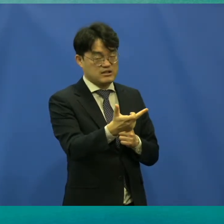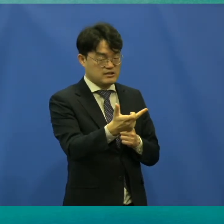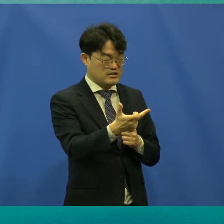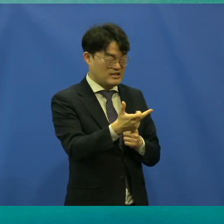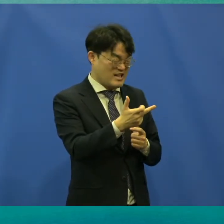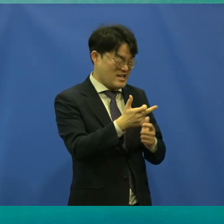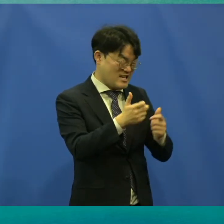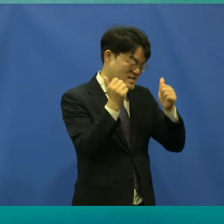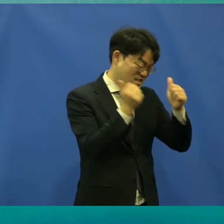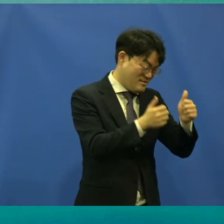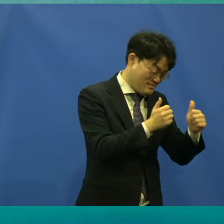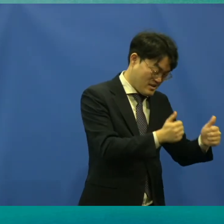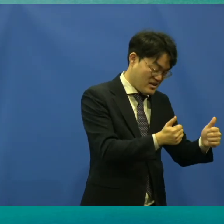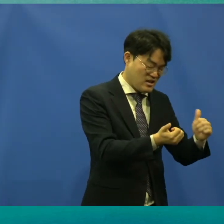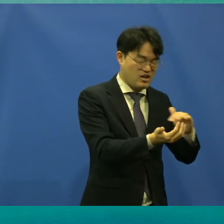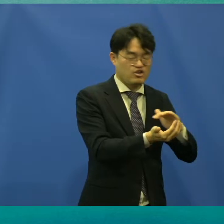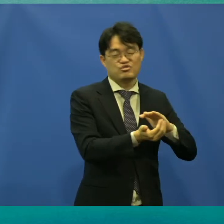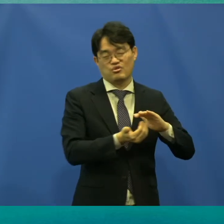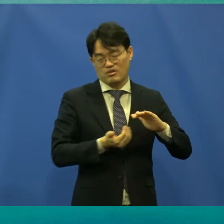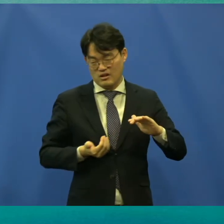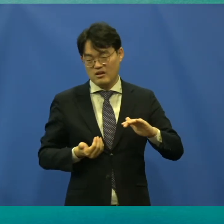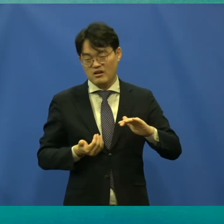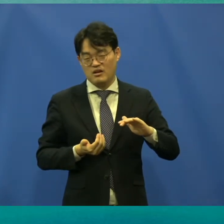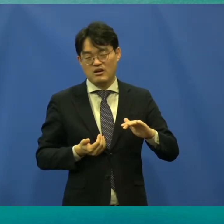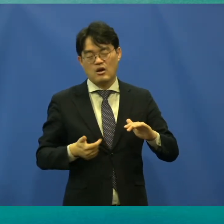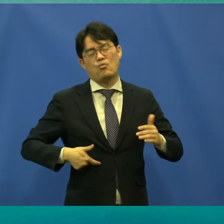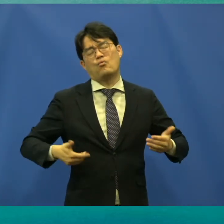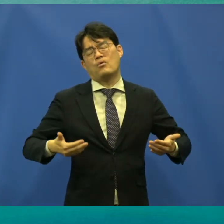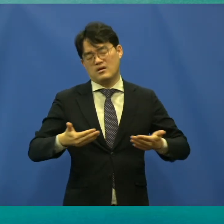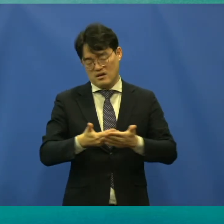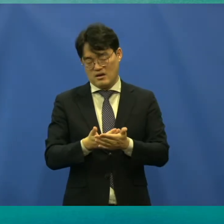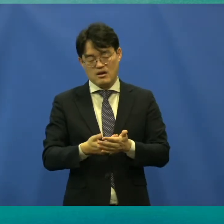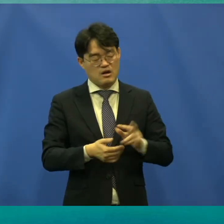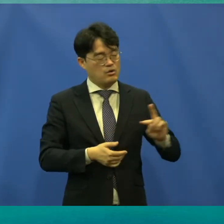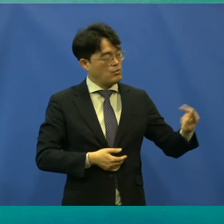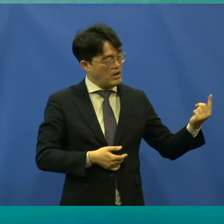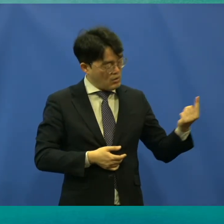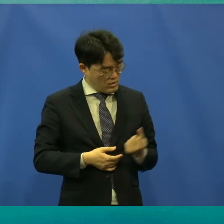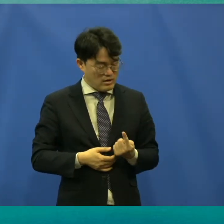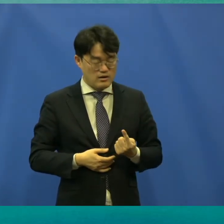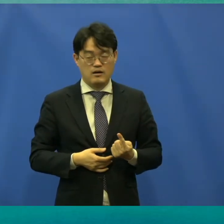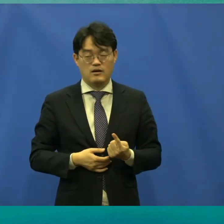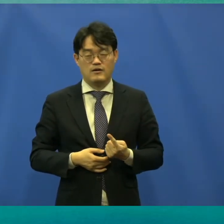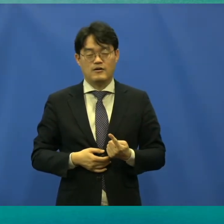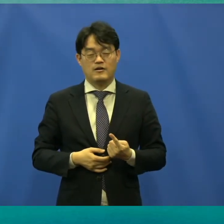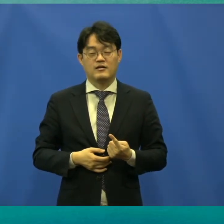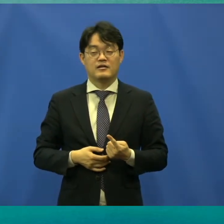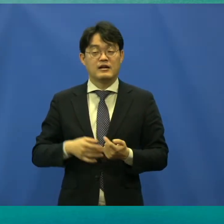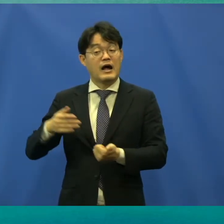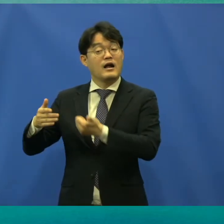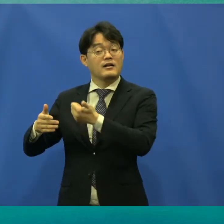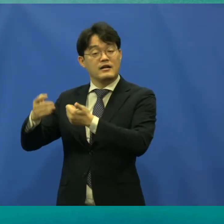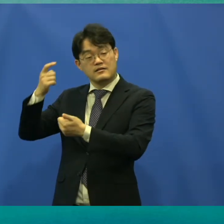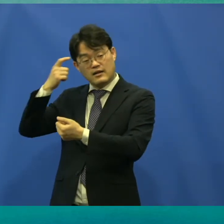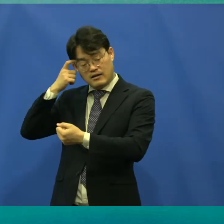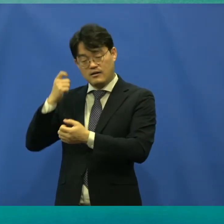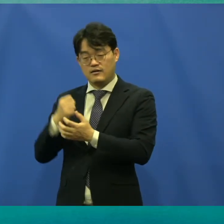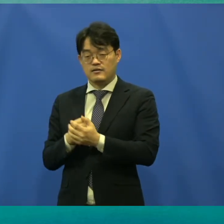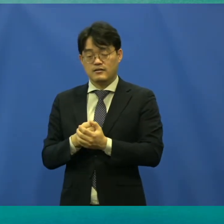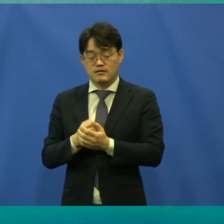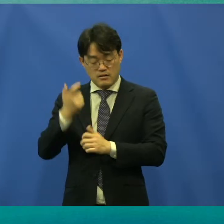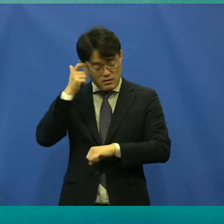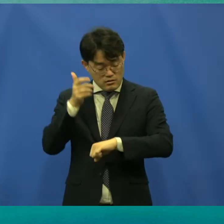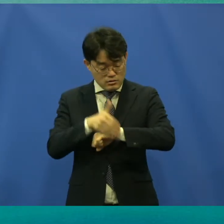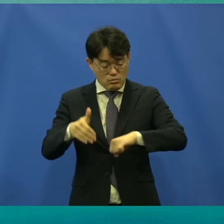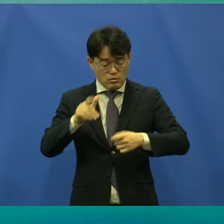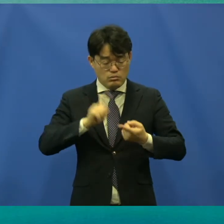계획대로라면 분명히 잘 돌아가야 됩니다. 안 될 이유가 없습니다. 그런데 계획대로 안 돼요. 이유는 알